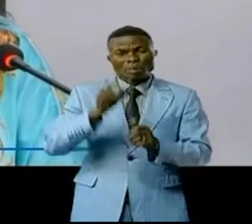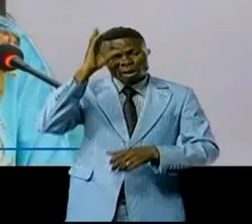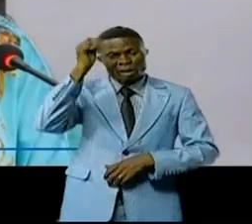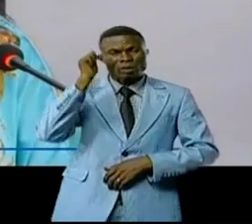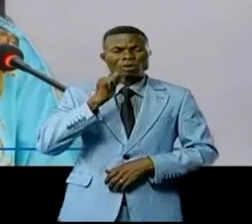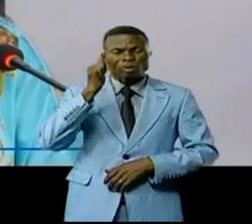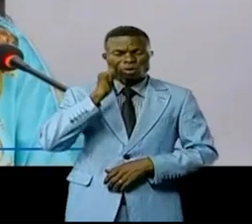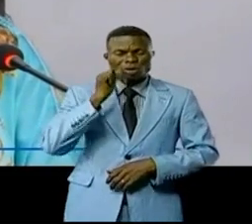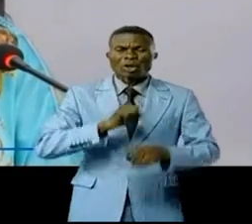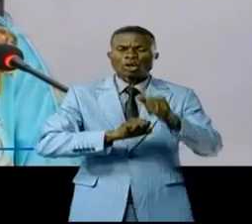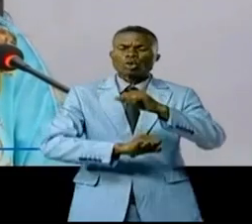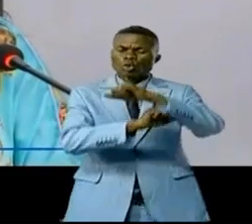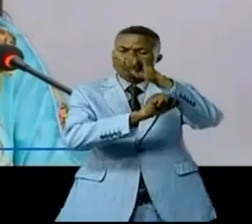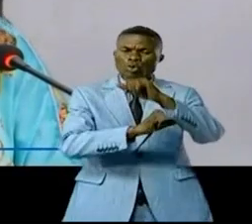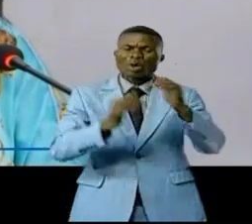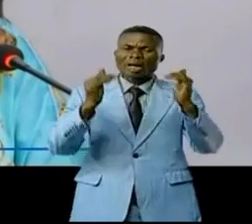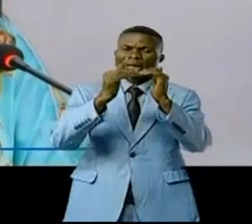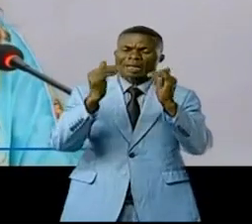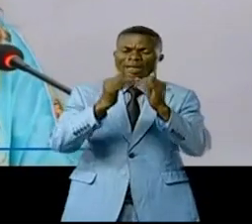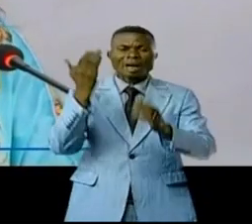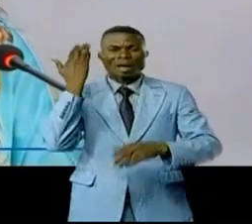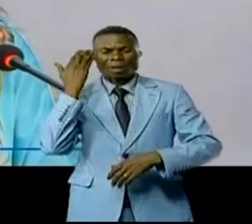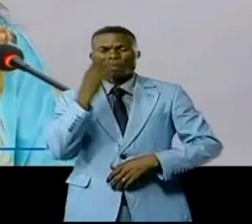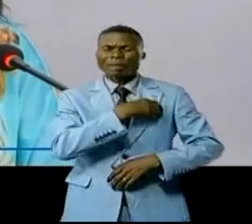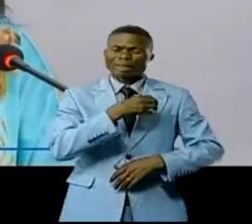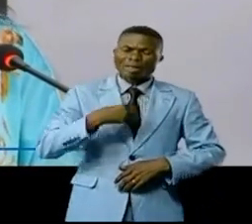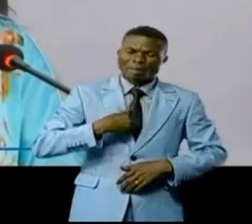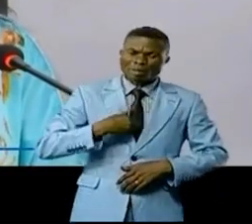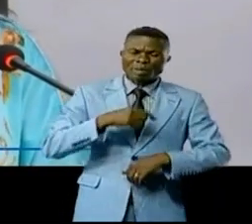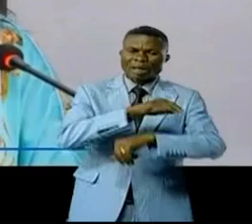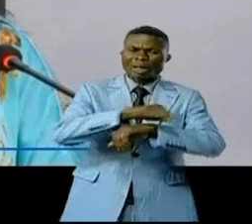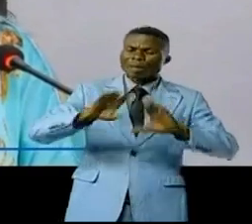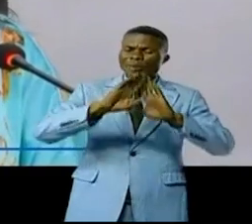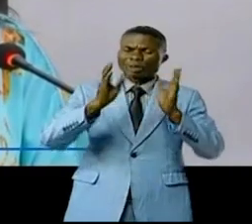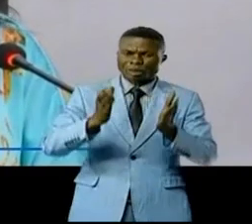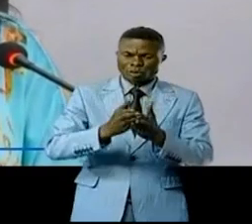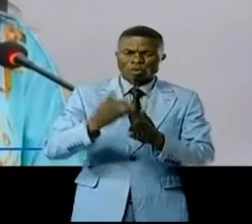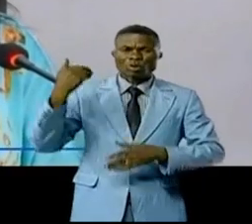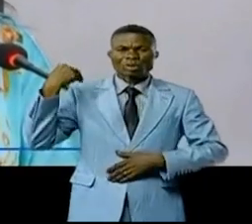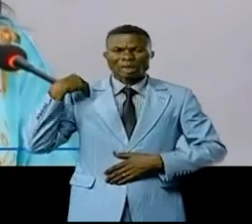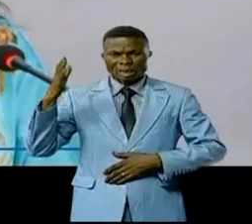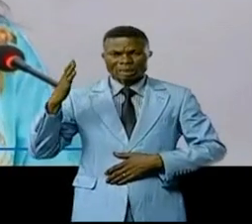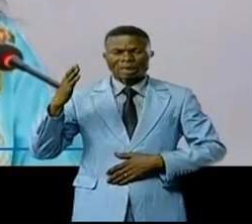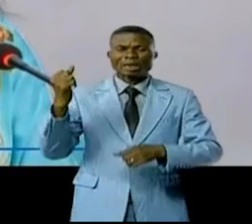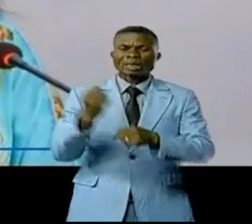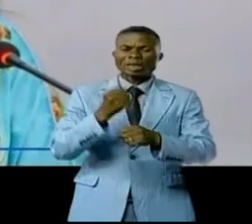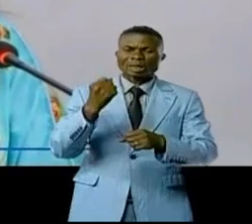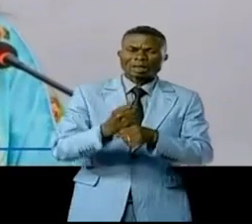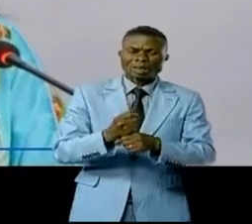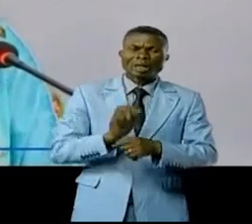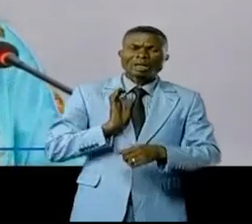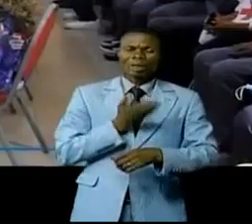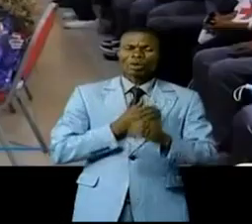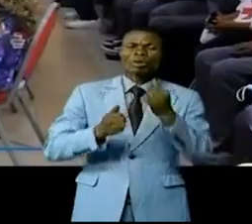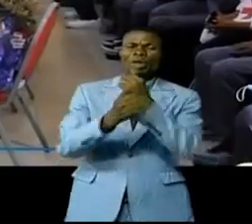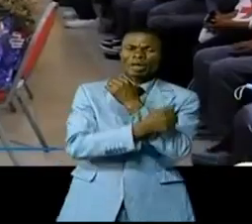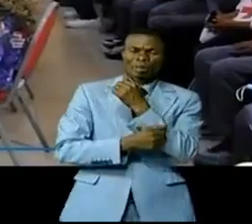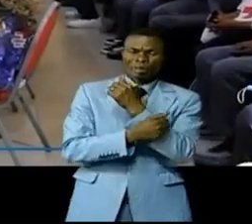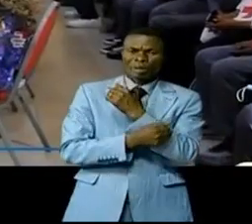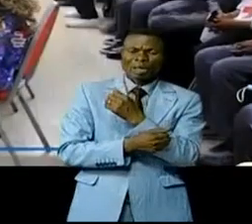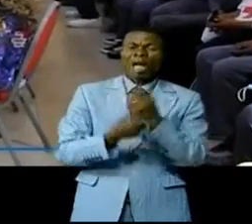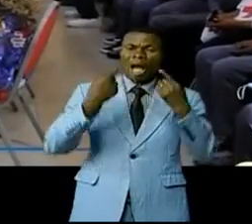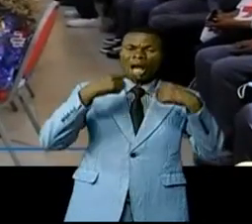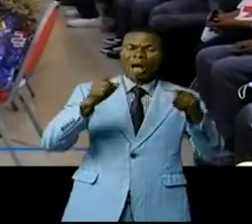à promouvoir l'égalité au sein de tous les organismes qui opèrent dans notre pays. Rappelons